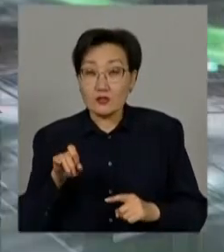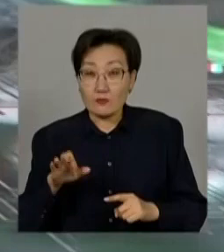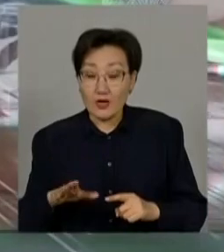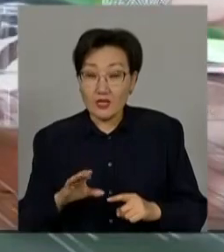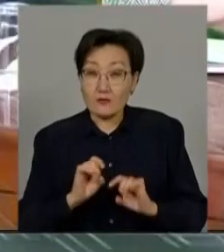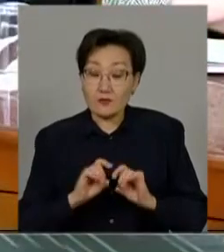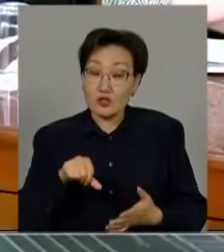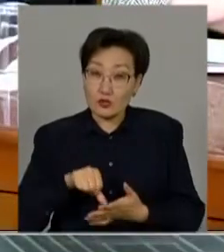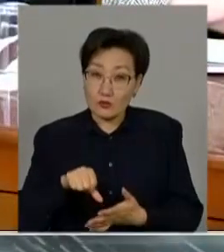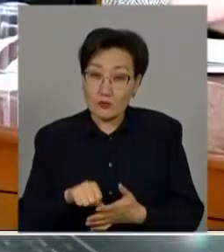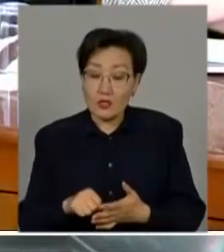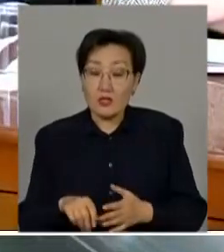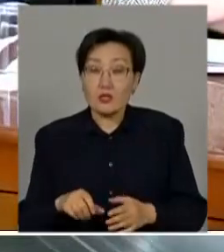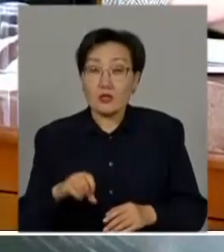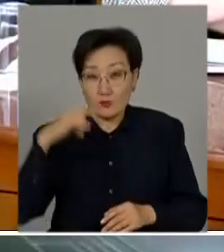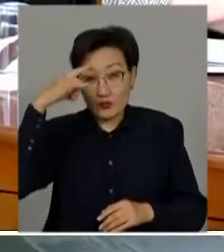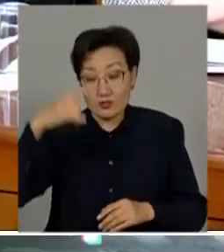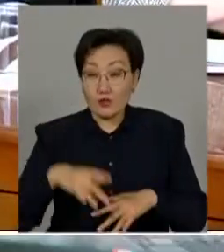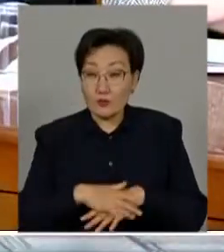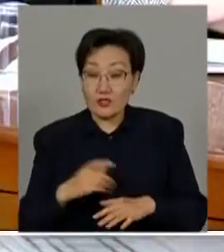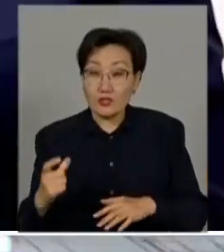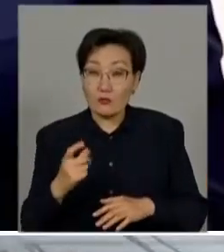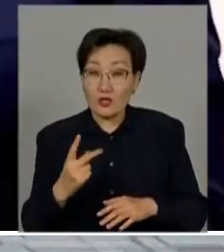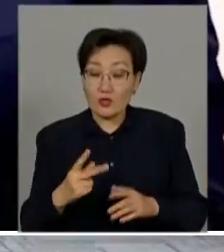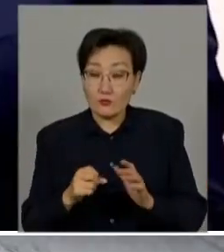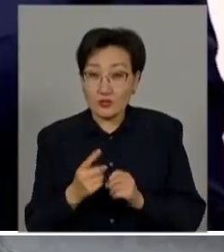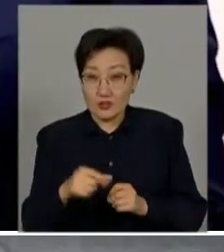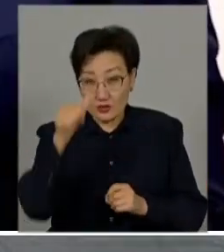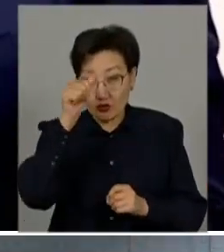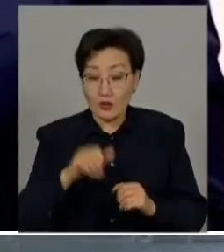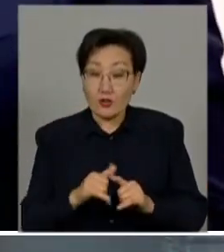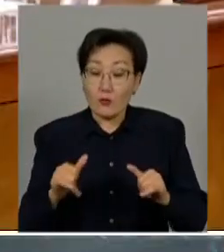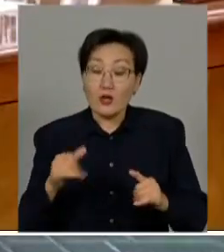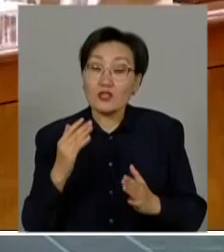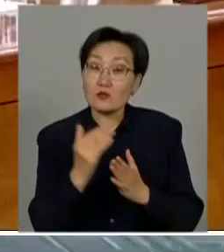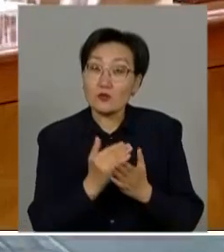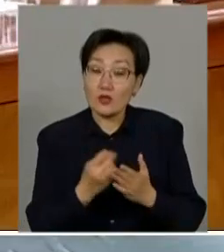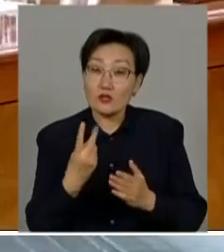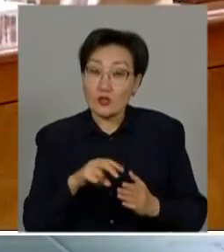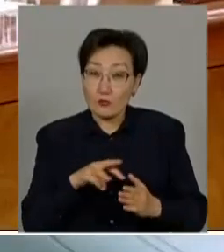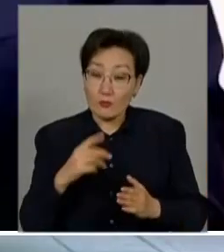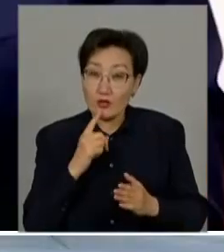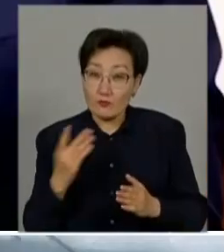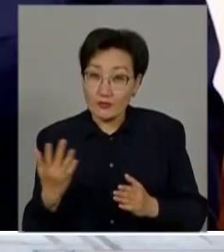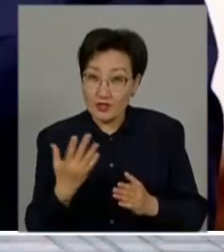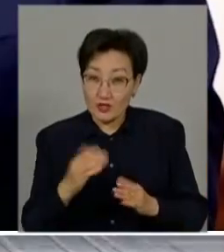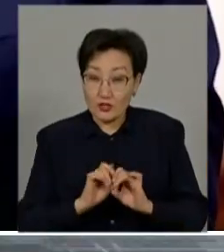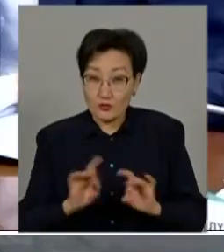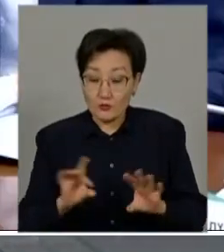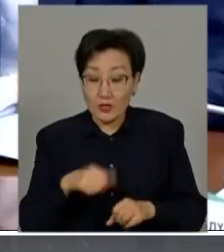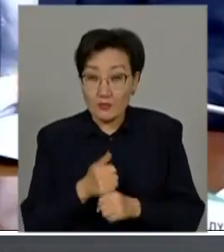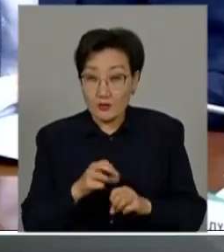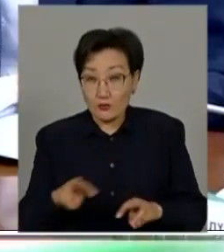сөз сөйледі. Ел экономикасының биыл 11 айдағы негізгі даму көрсеткіштерін 20 минуттық баяндамаға сыйдырып әкелген